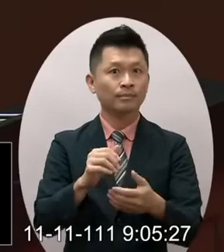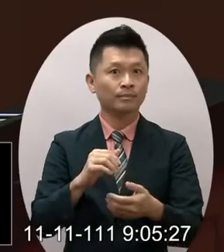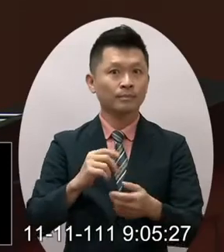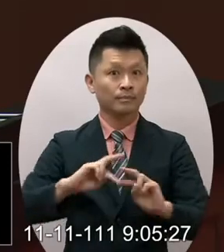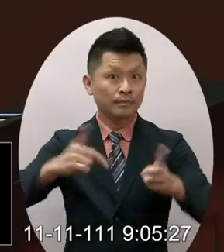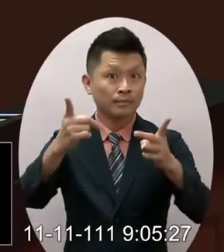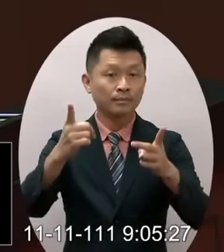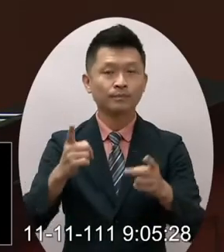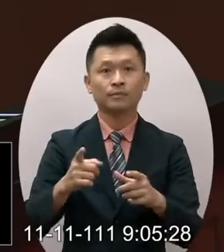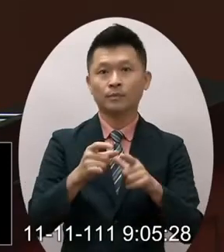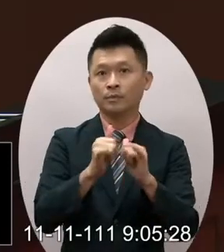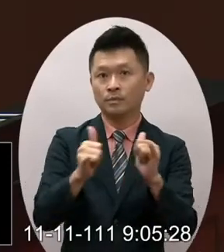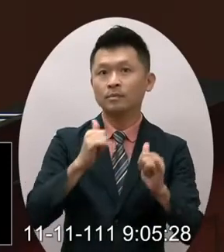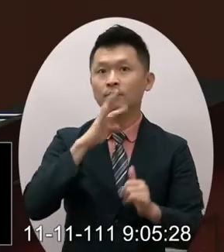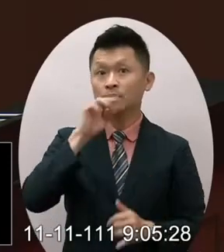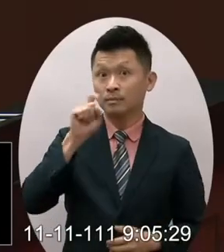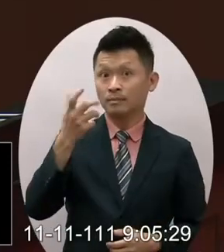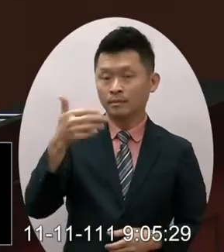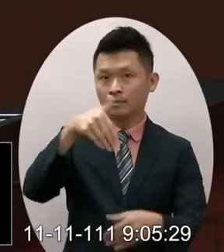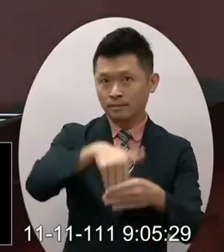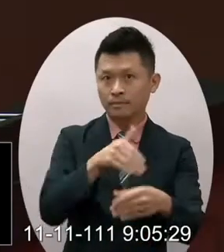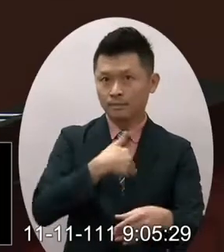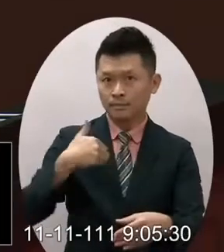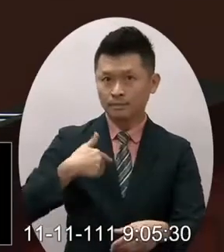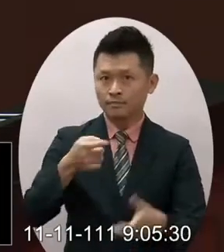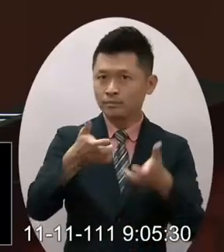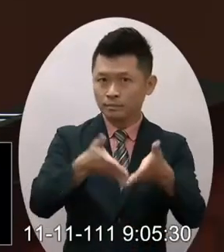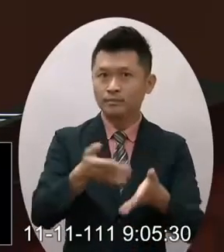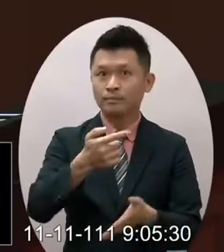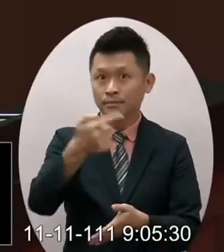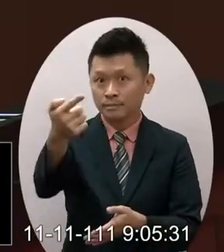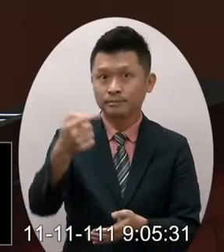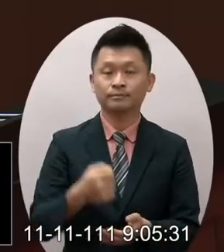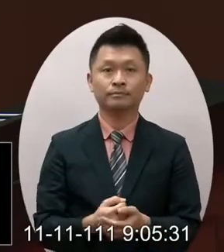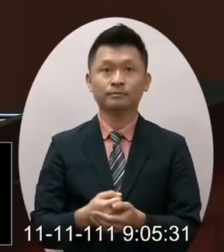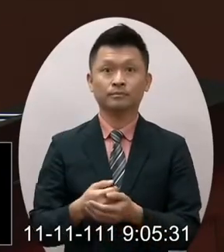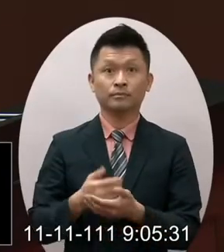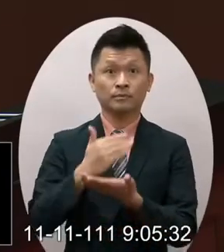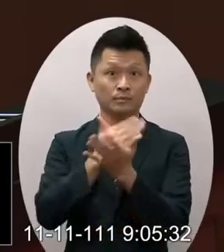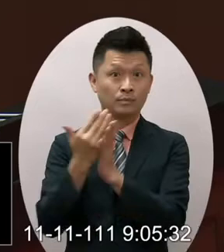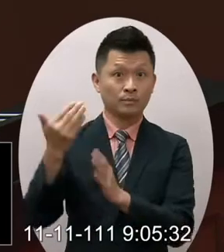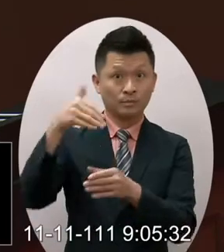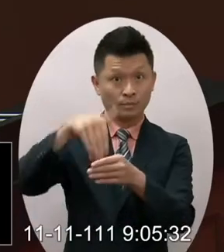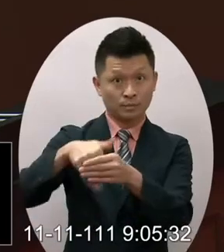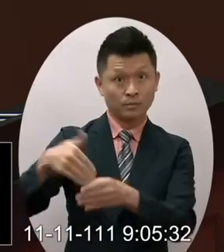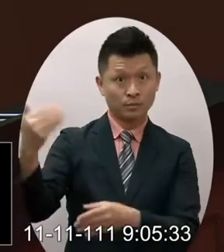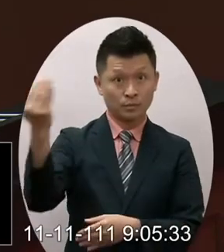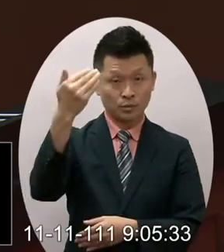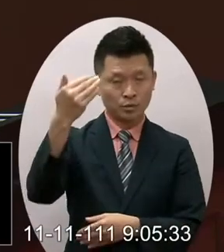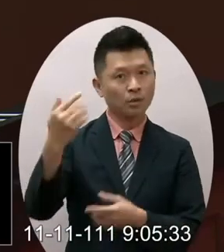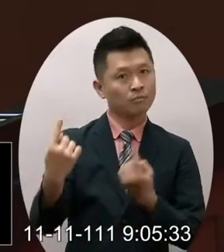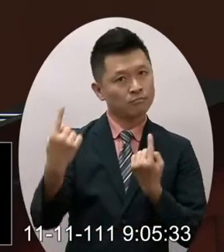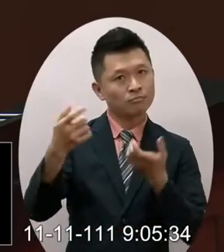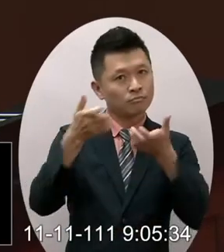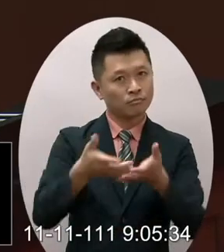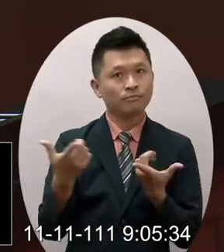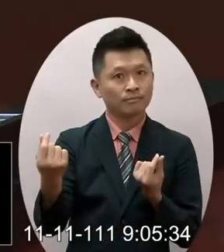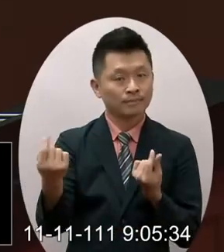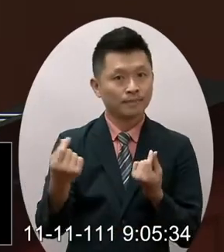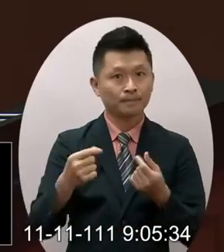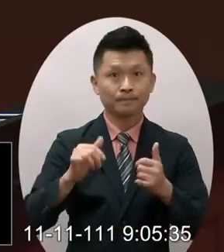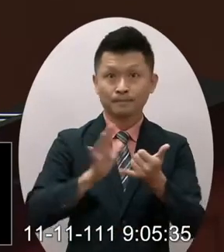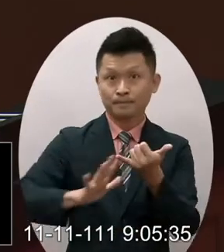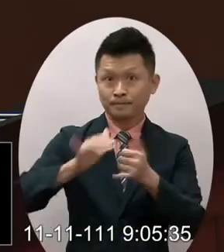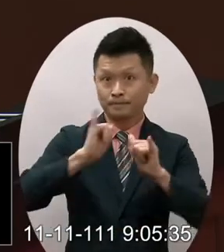18岁的公民权。这一次修宪复决的重要性，绝对不亚于九合一选举。本席今天要在此向全体国人呼